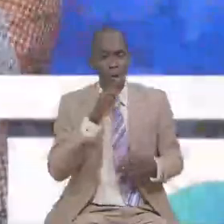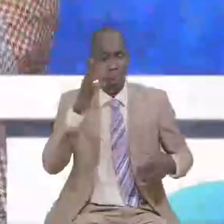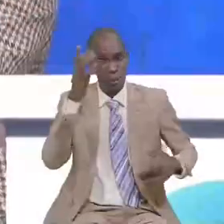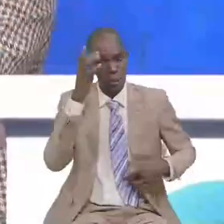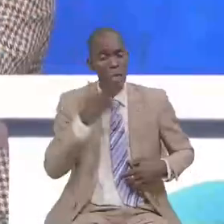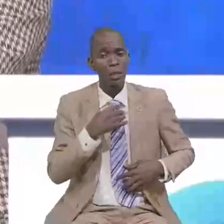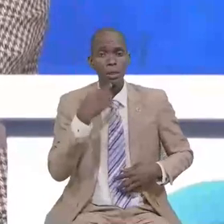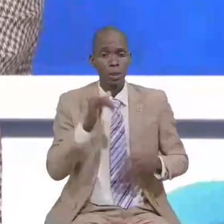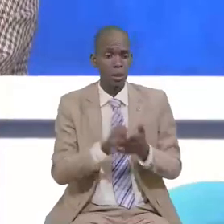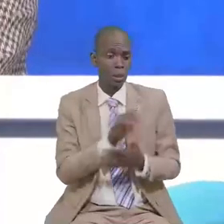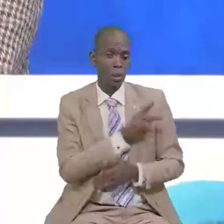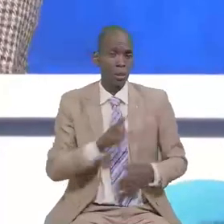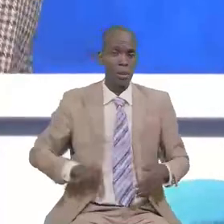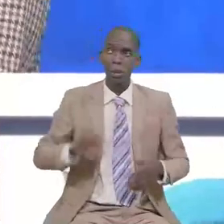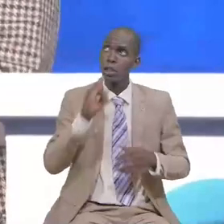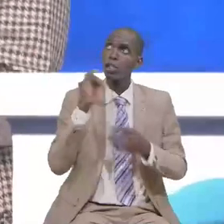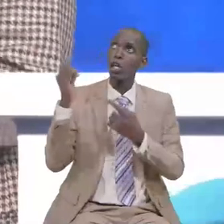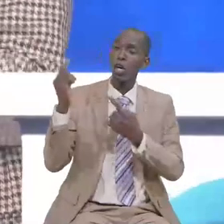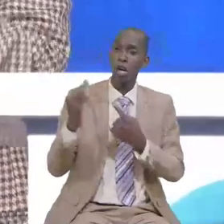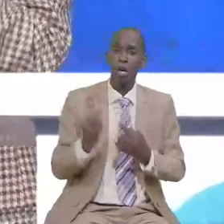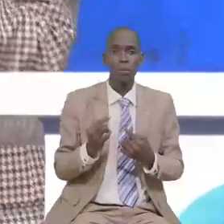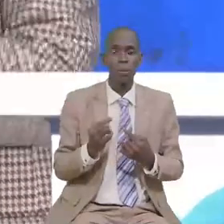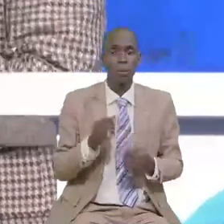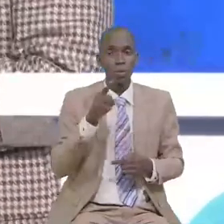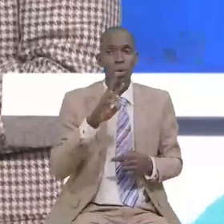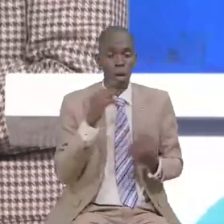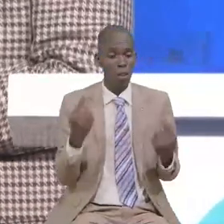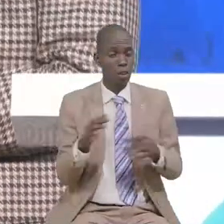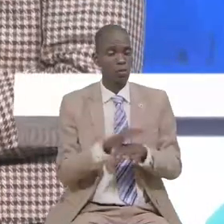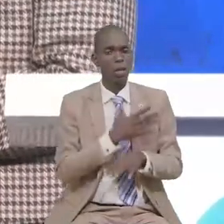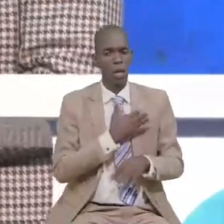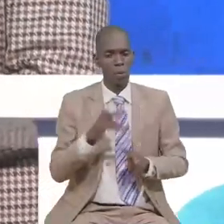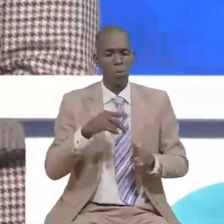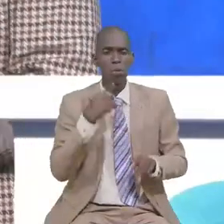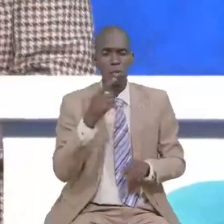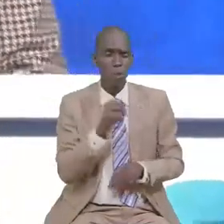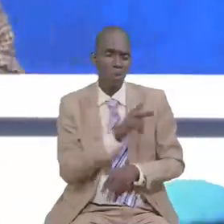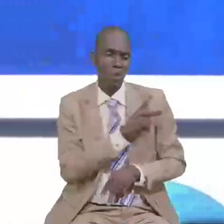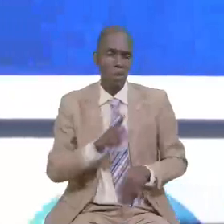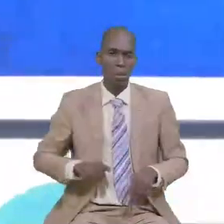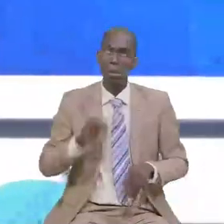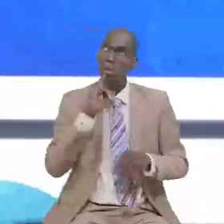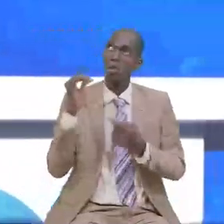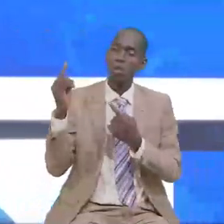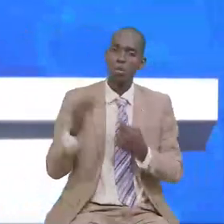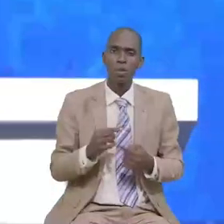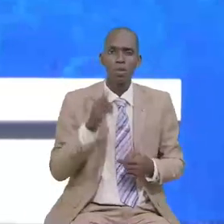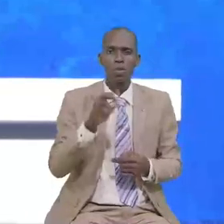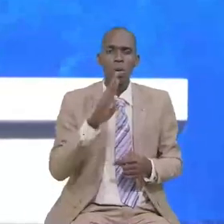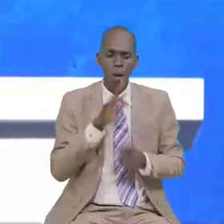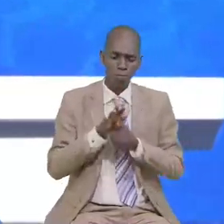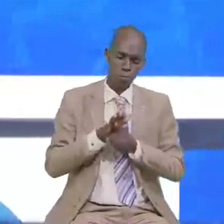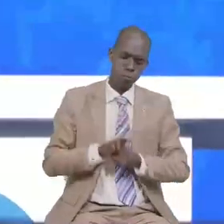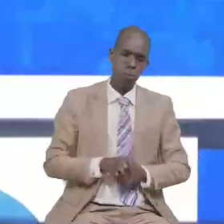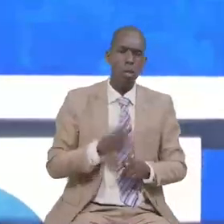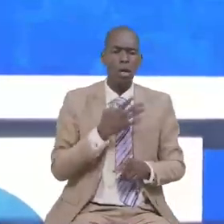dit que le roi vient. Tu es pécheur, on te dit que le roi vient. Tu es